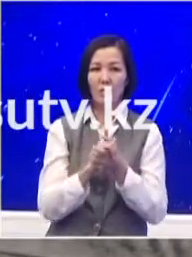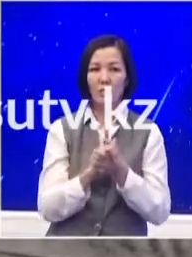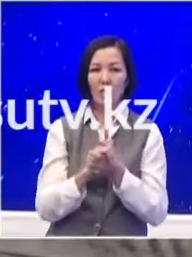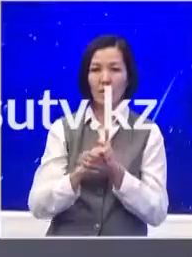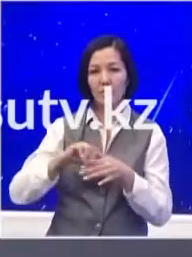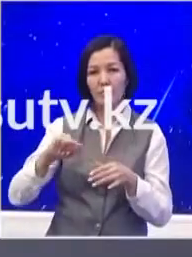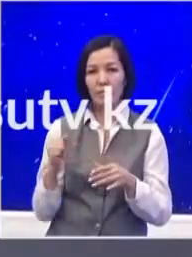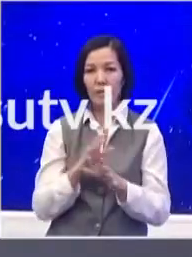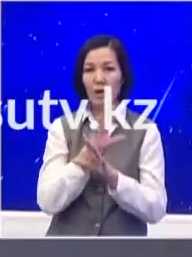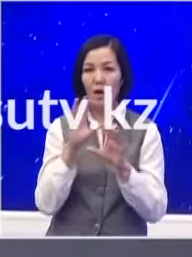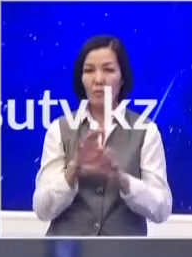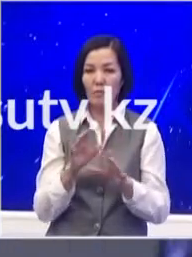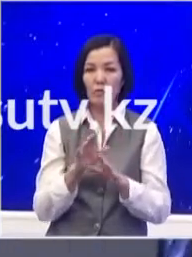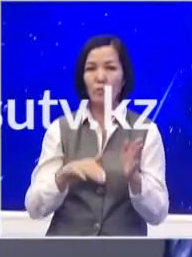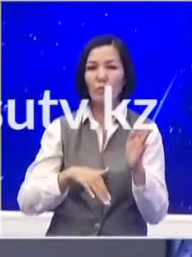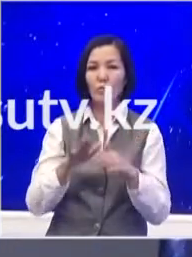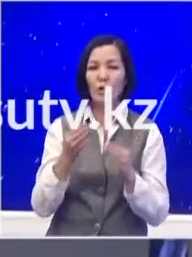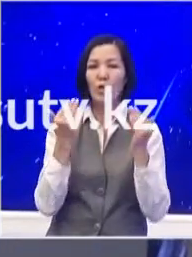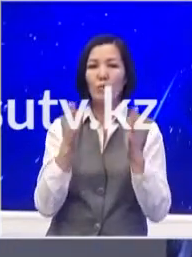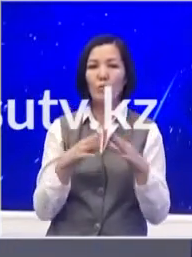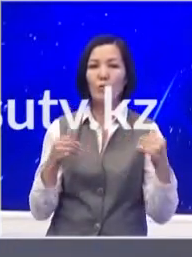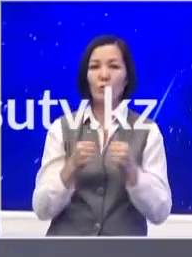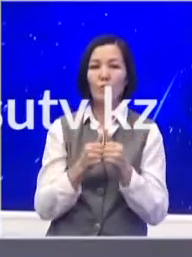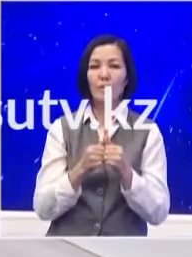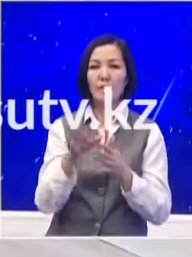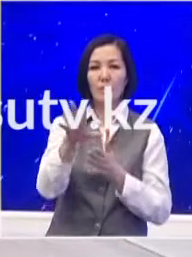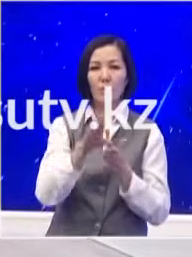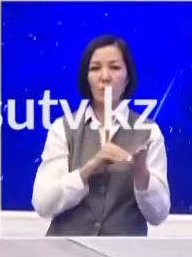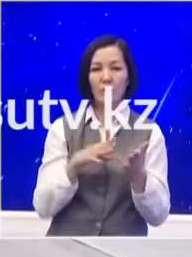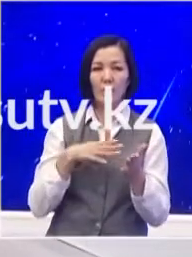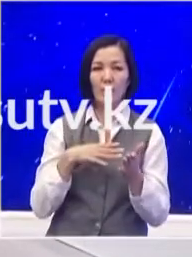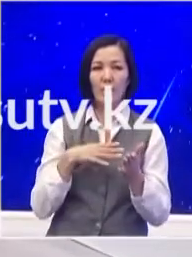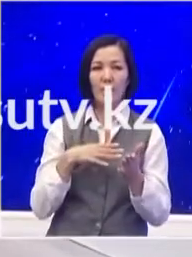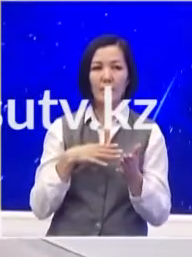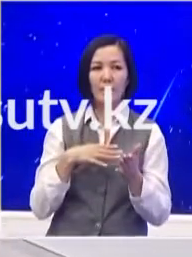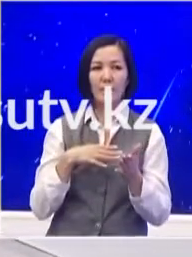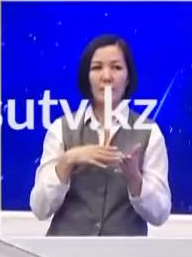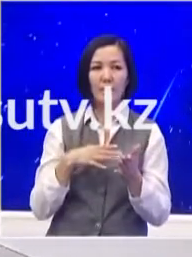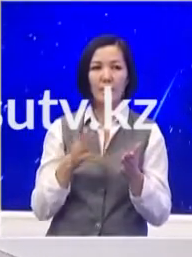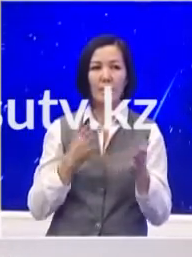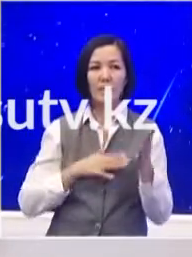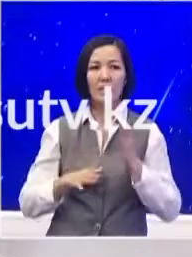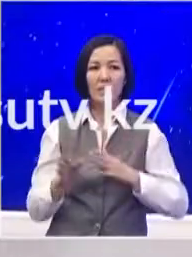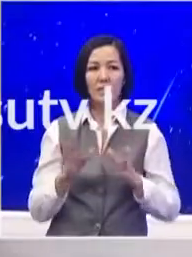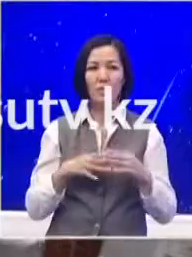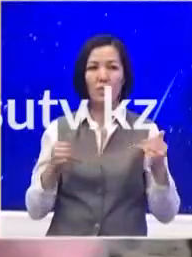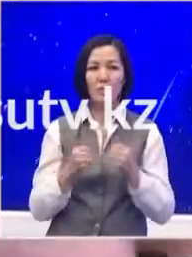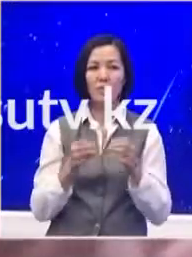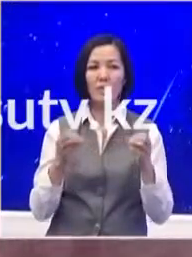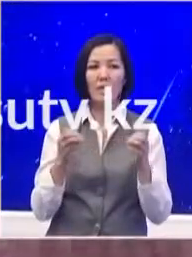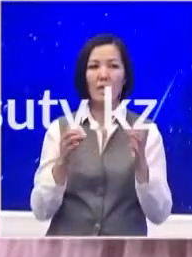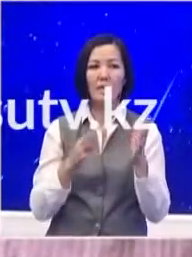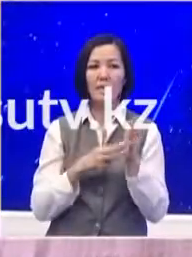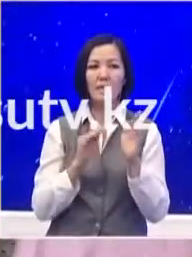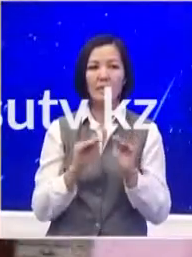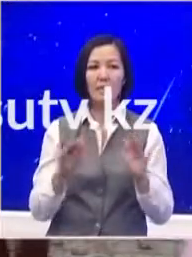бауырмашылық өседі. Көлбаевтар отбасы бүгінде көпке үлгі, көп балалы. Мәрлен мен Сәуле шаттықты шаңырақта 8 бала өсіріп отыр.